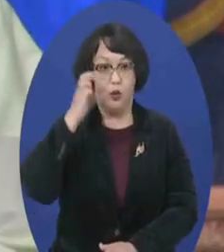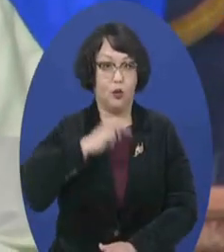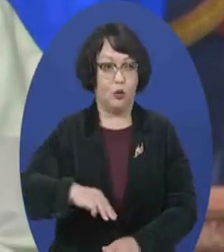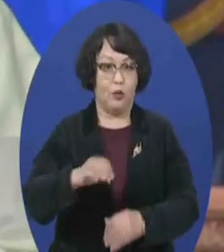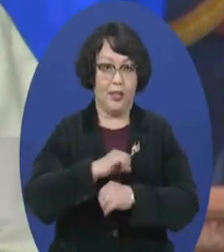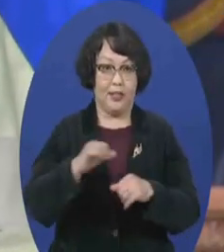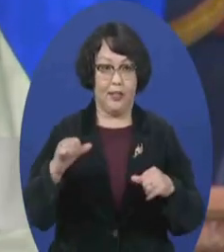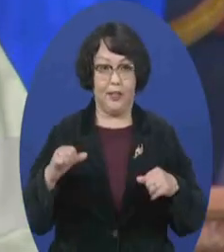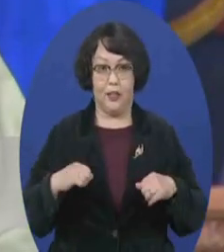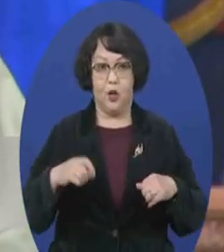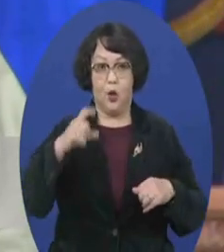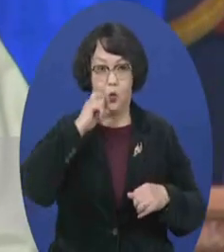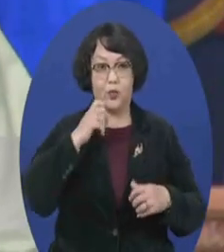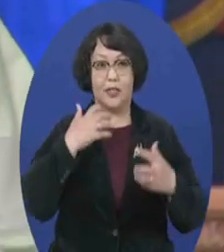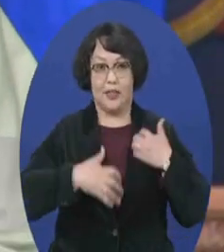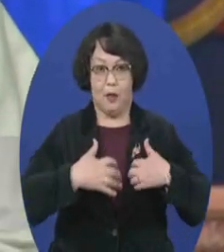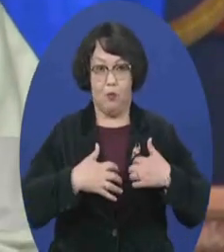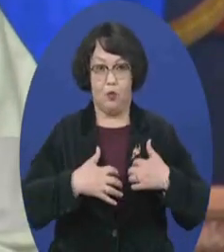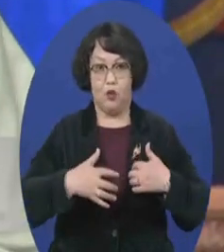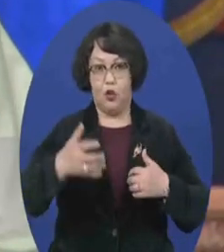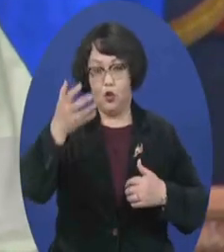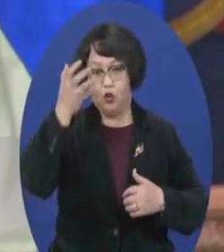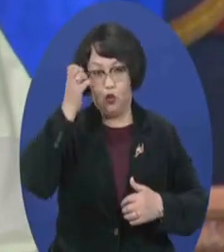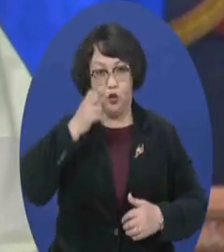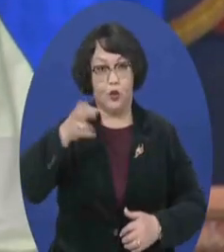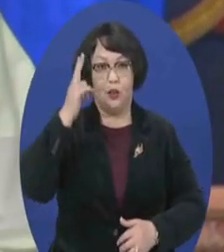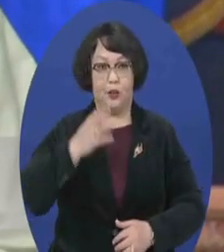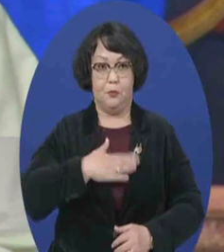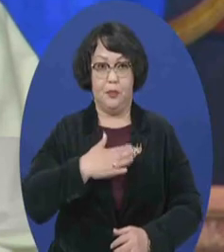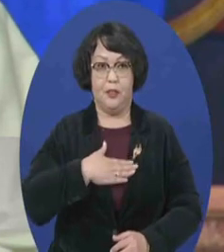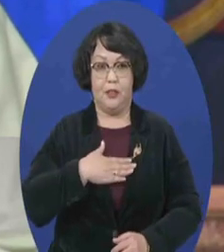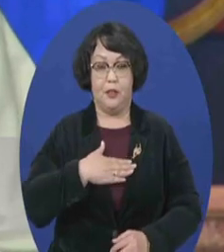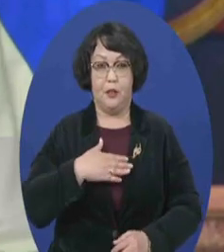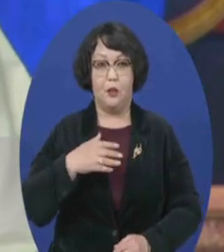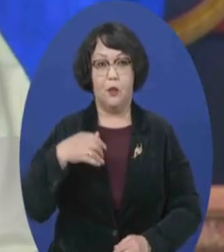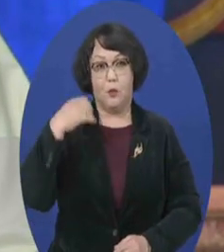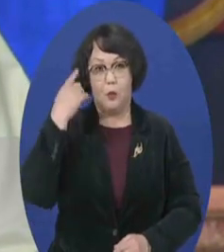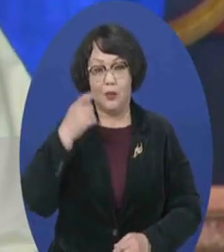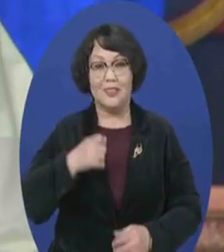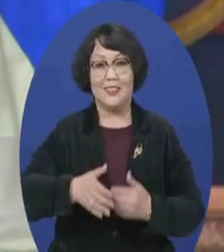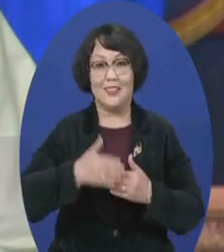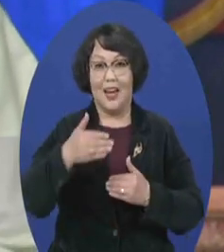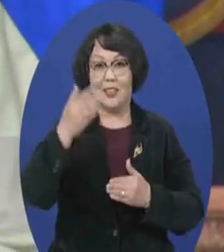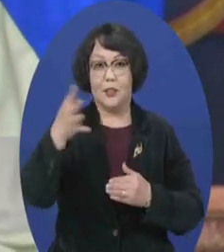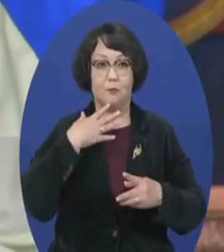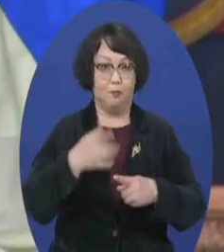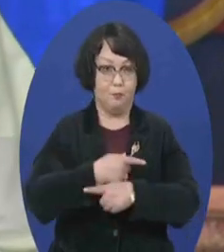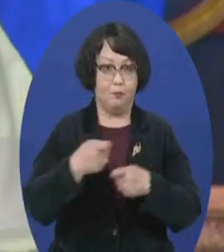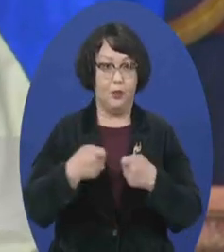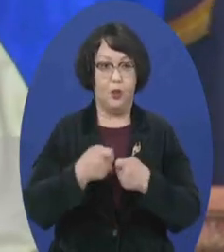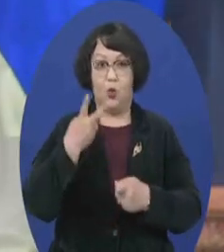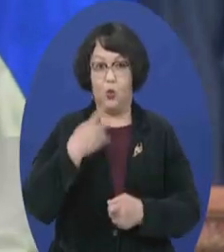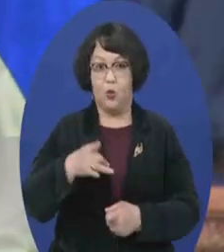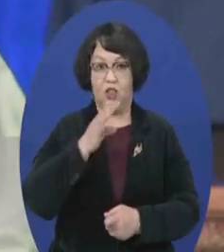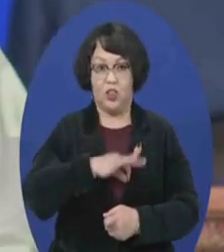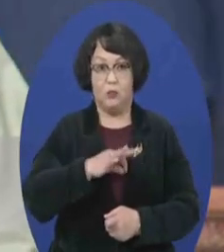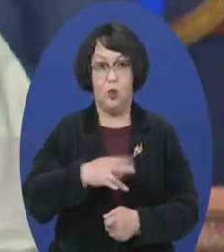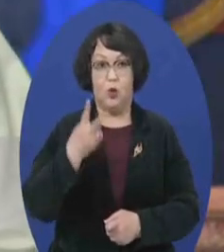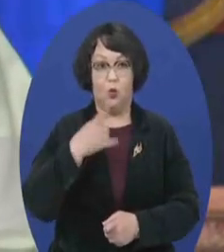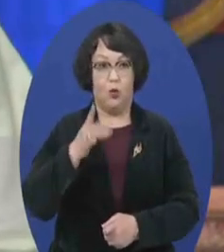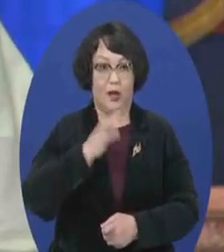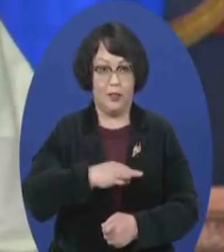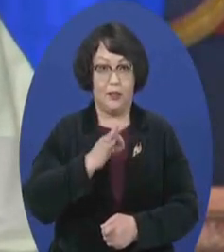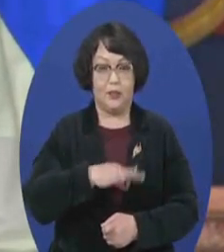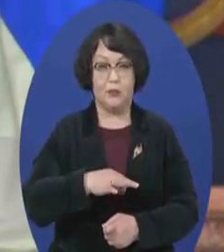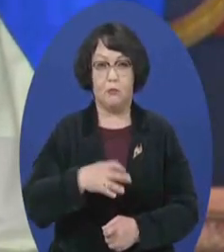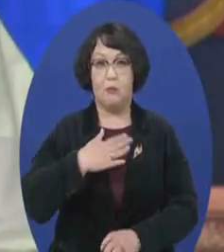түмний минь хүсэл тэмүүлэл төрийн дэргүй миний байр суурь цаашид ч улам биелээ болж үр шим, үр